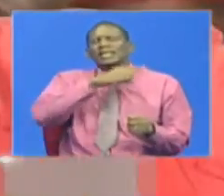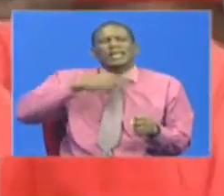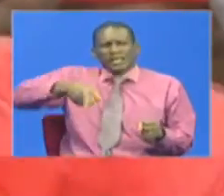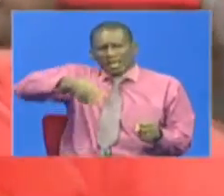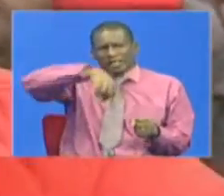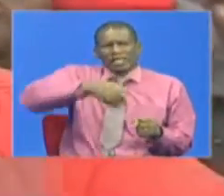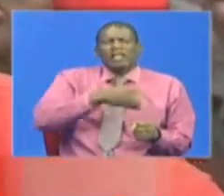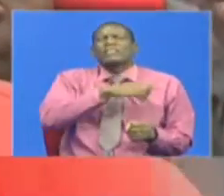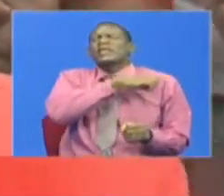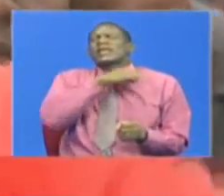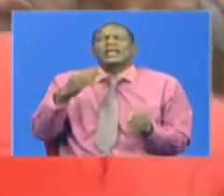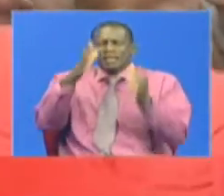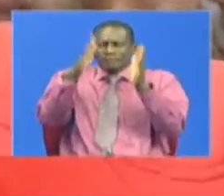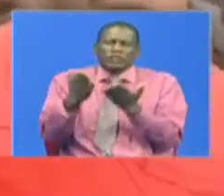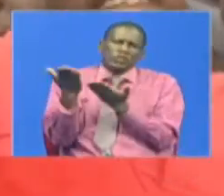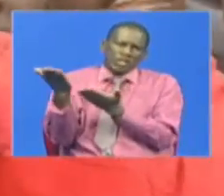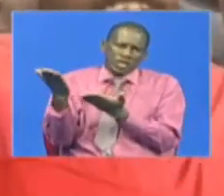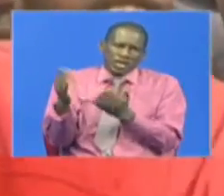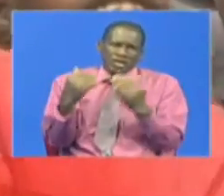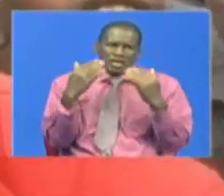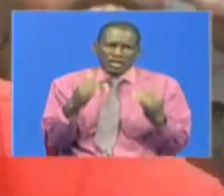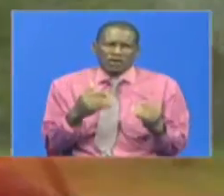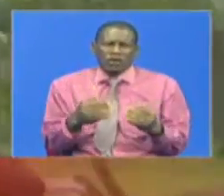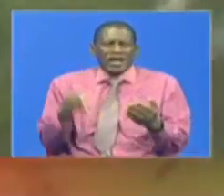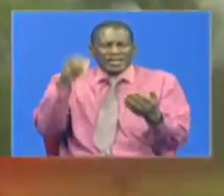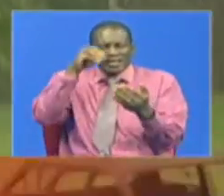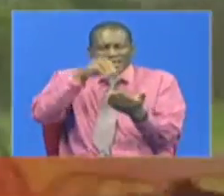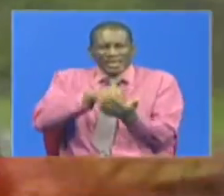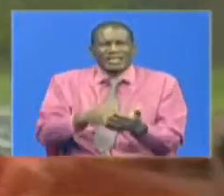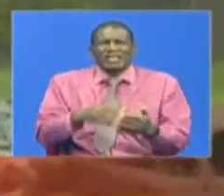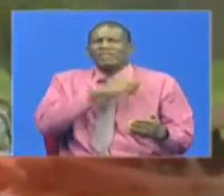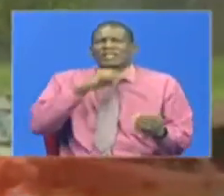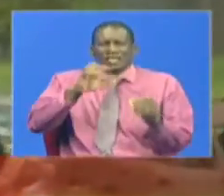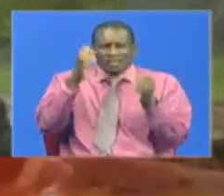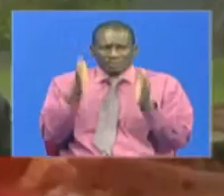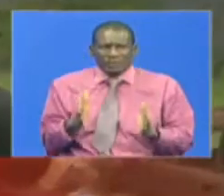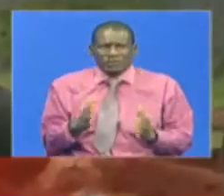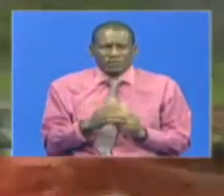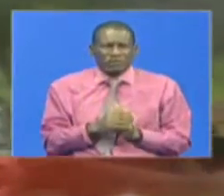Waliua mtu hapa na sasa wamerudia mara ya pili.